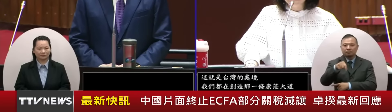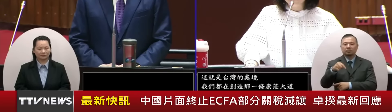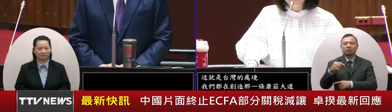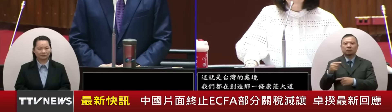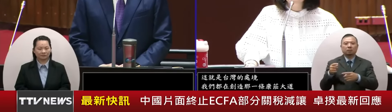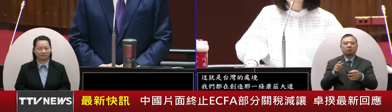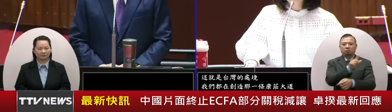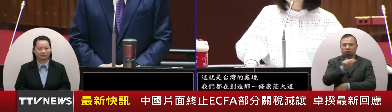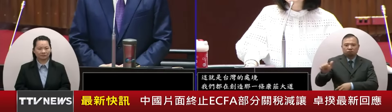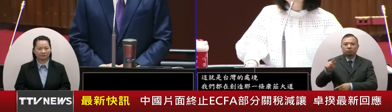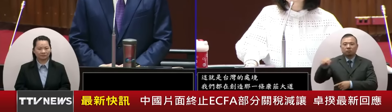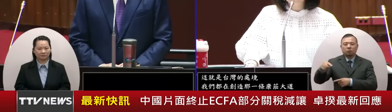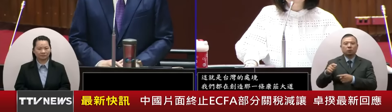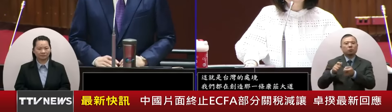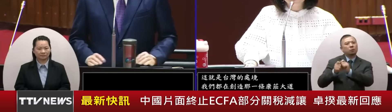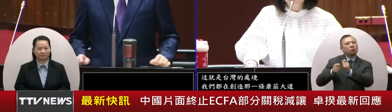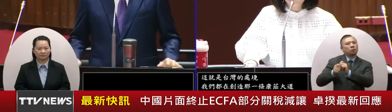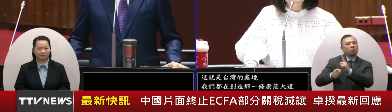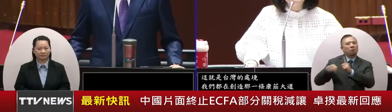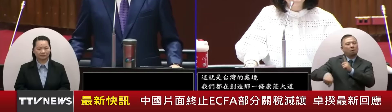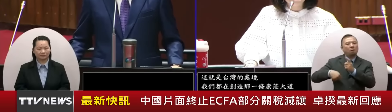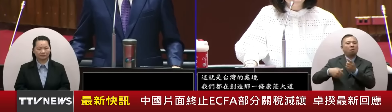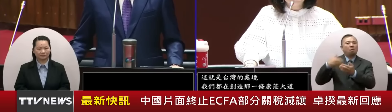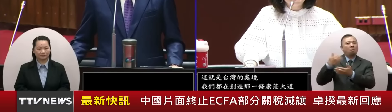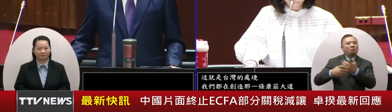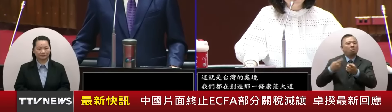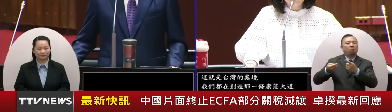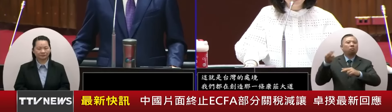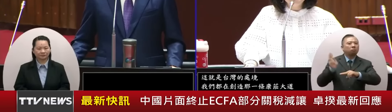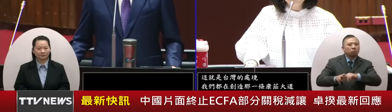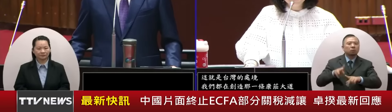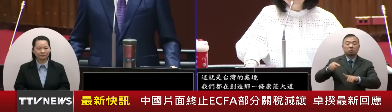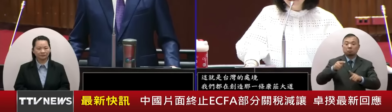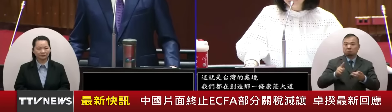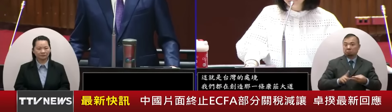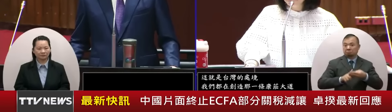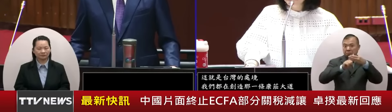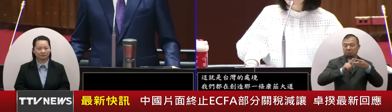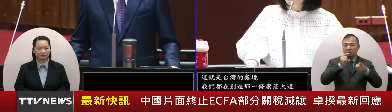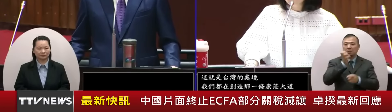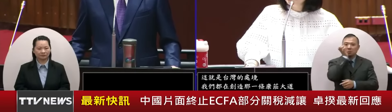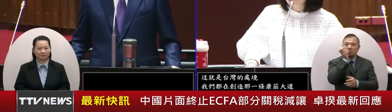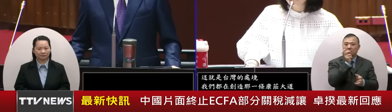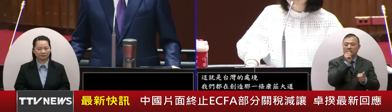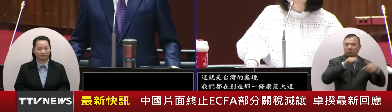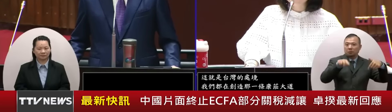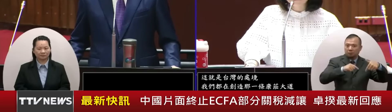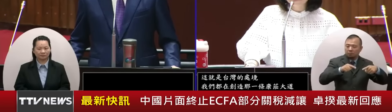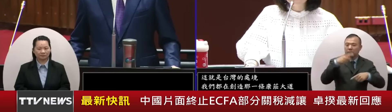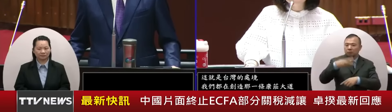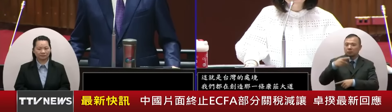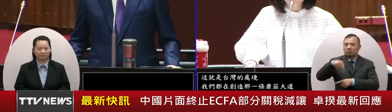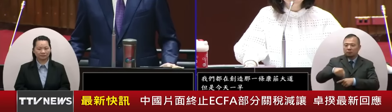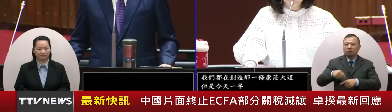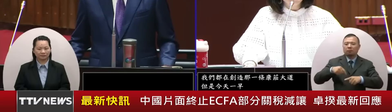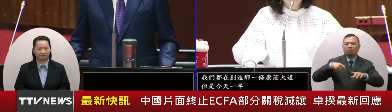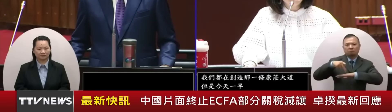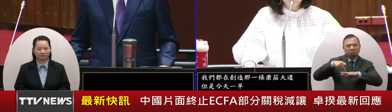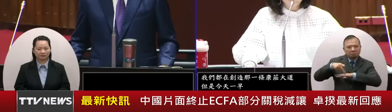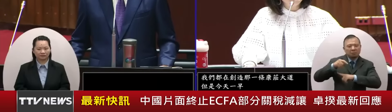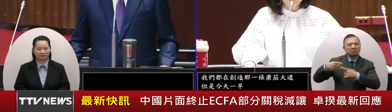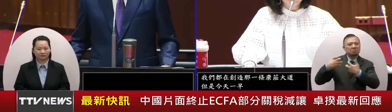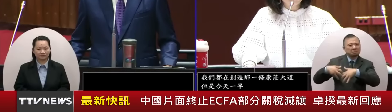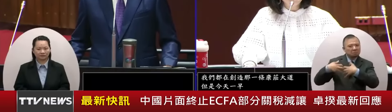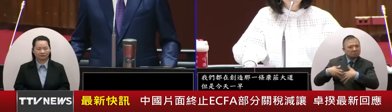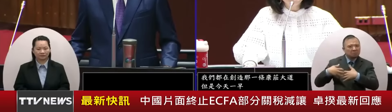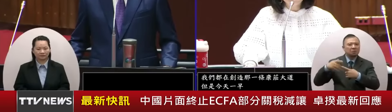税减让，当然最主要是石化业，当然也有少部分的纺织机械运输工具等等。对